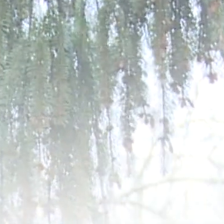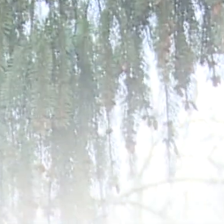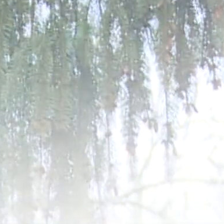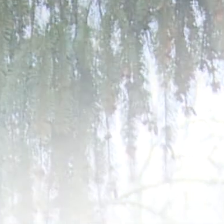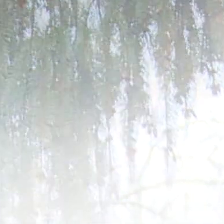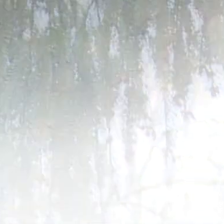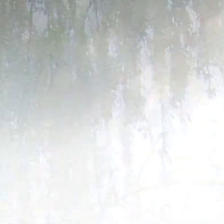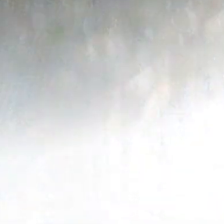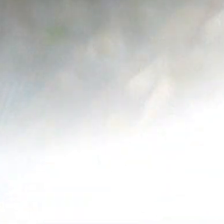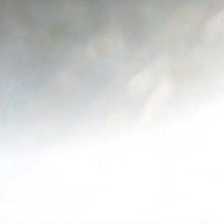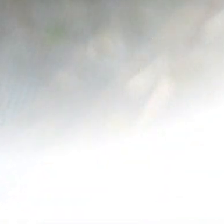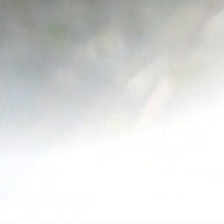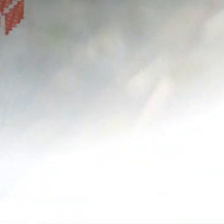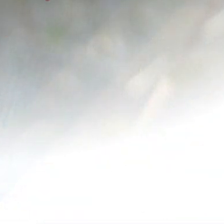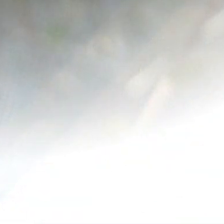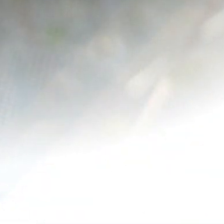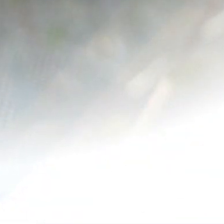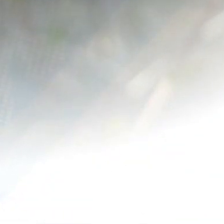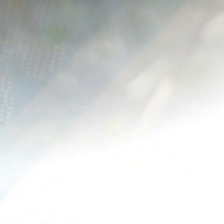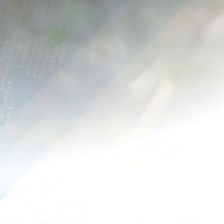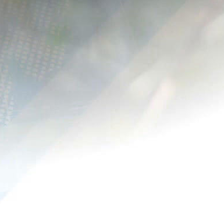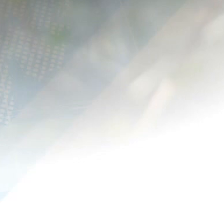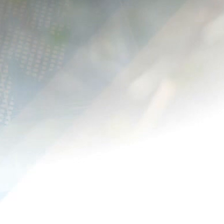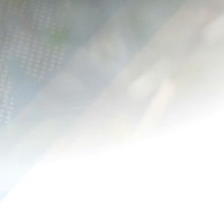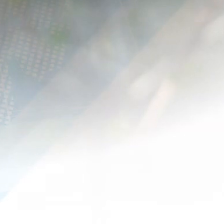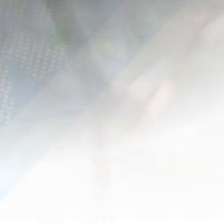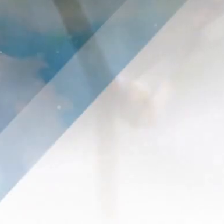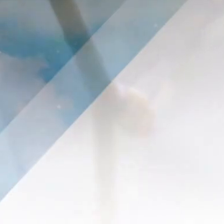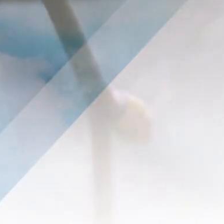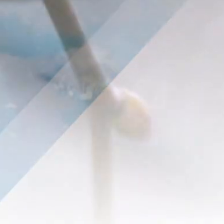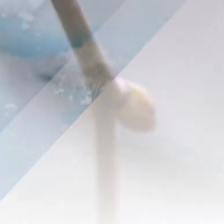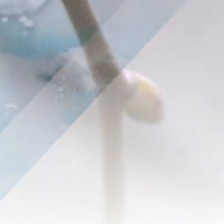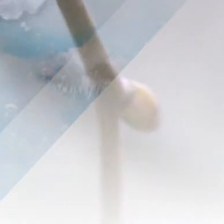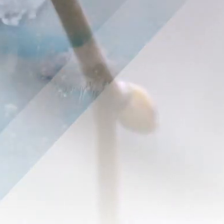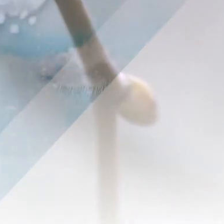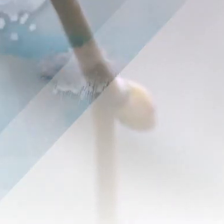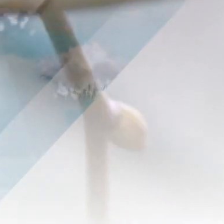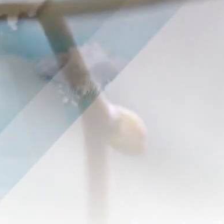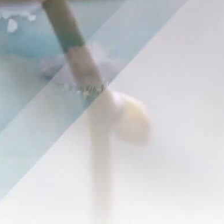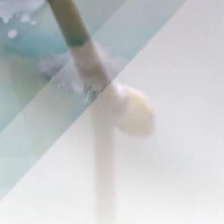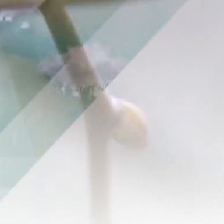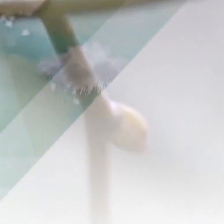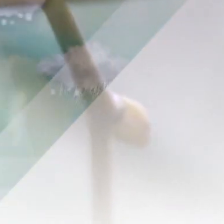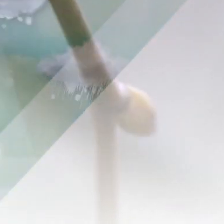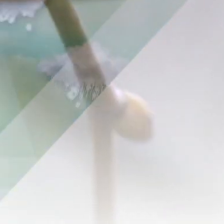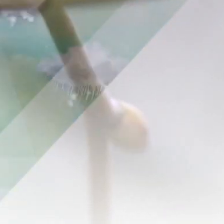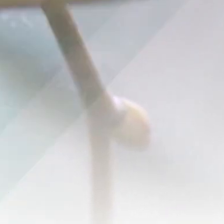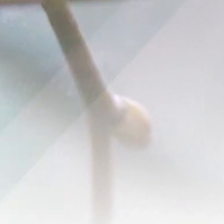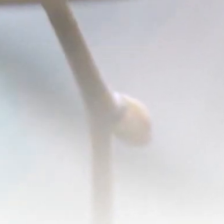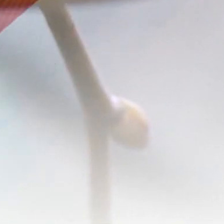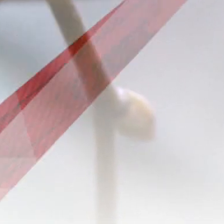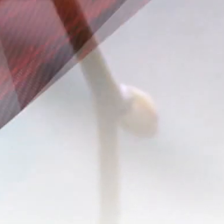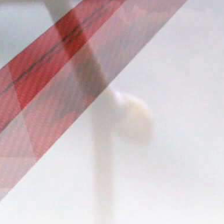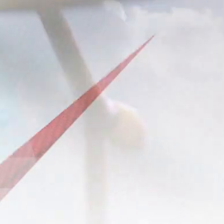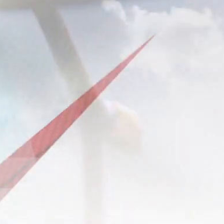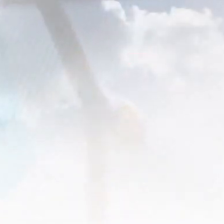Сакавіка по народным календары воза ў дзень. Увесь сакавік, як раней казалі, сані з калёсамі сварацца. Але пад канец